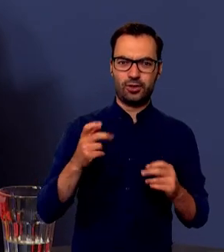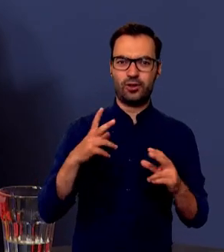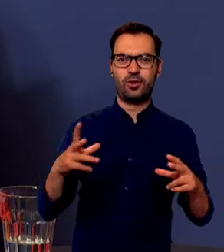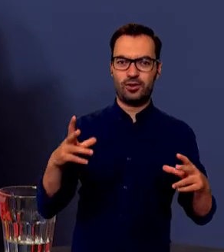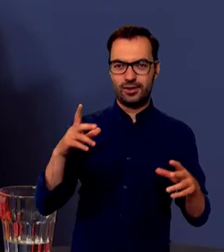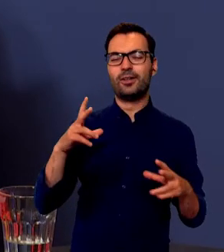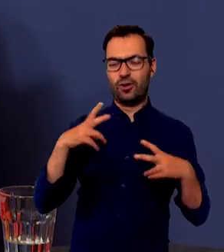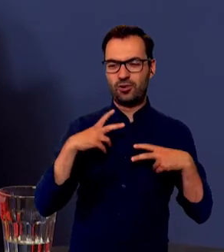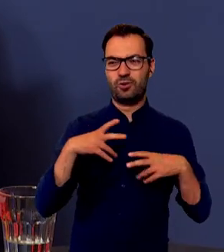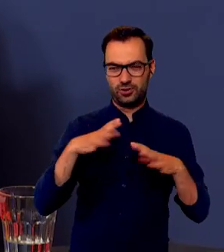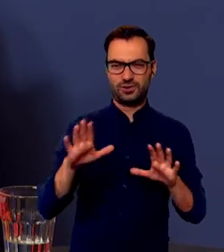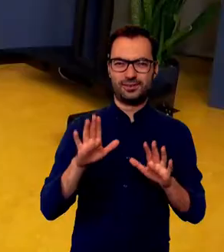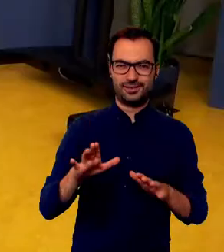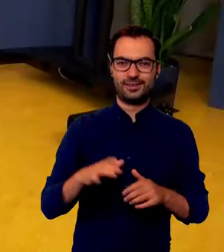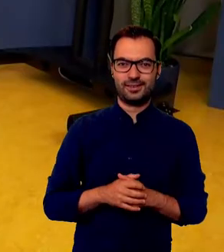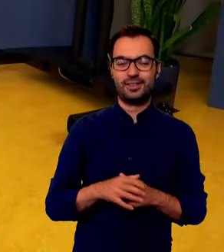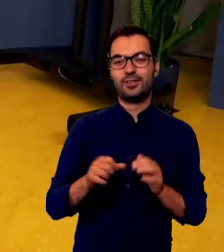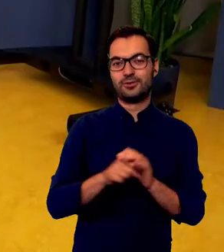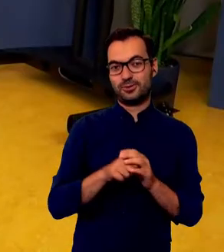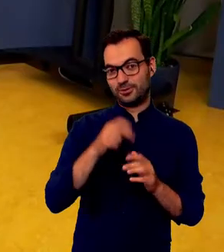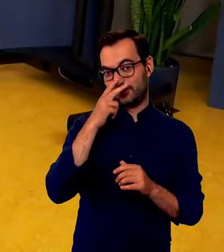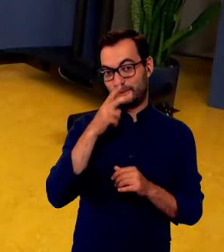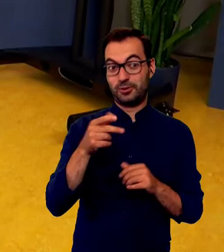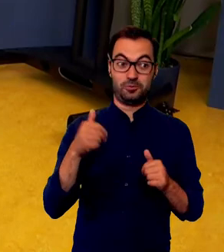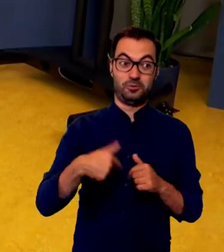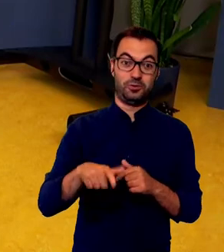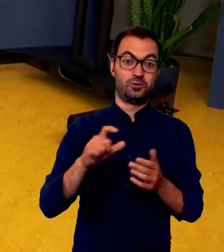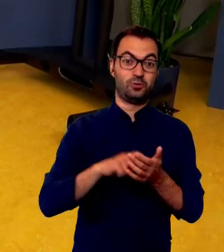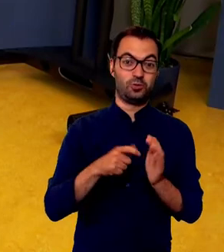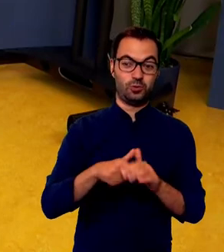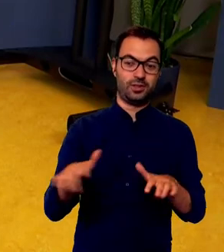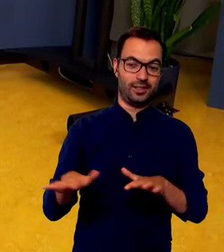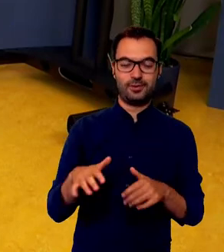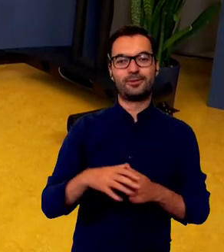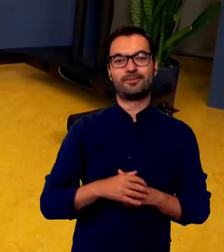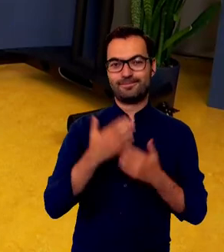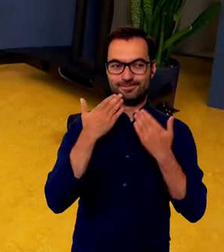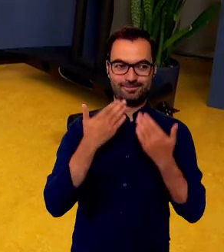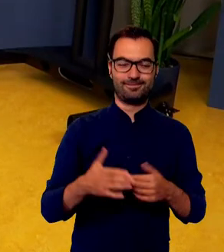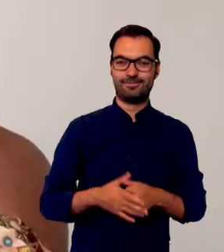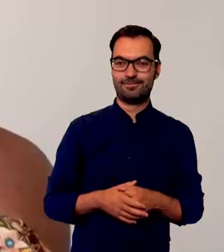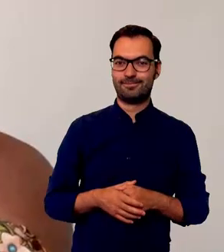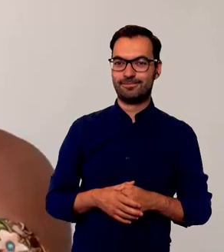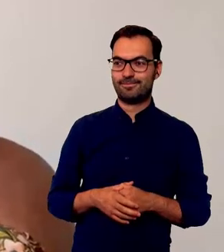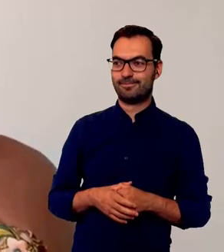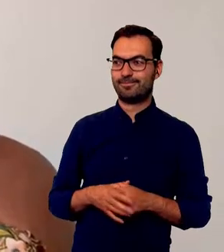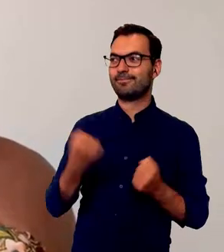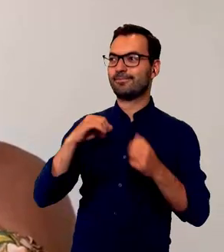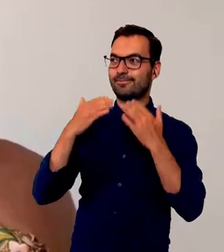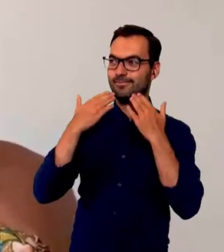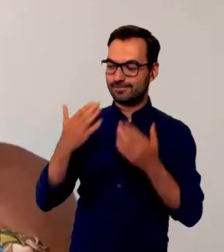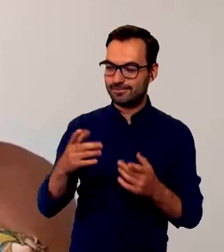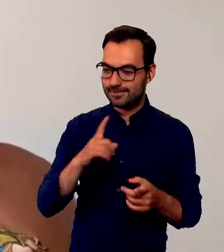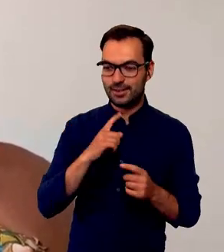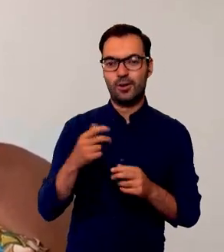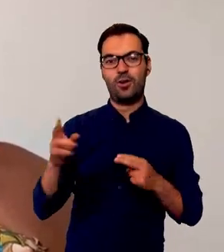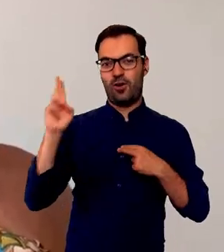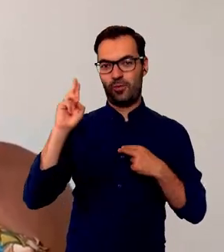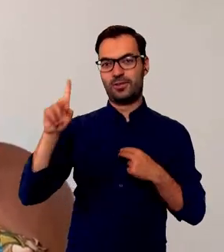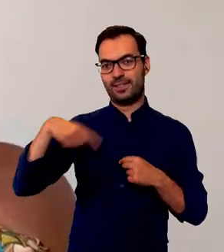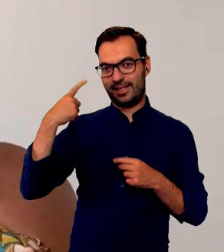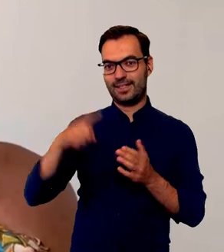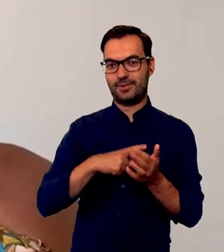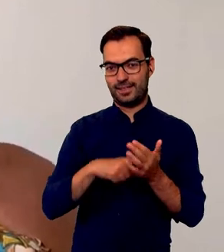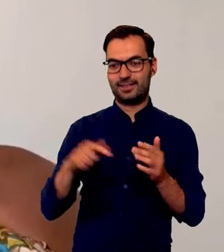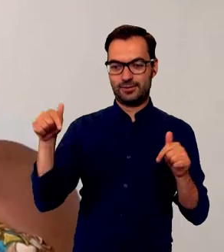wszystko, kobieto pracująca odpoczęła i do zobaczenia może już w studiu na żółtej kanapie Empiku. Dziękuję. Bardzo dziękuję, obiecuję, że